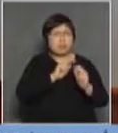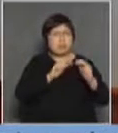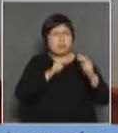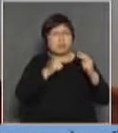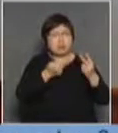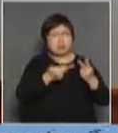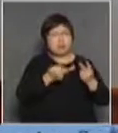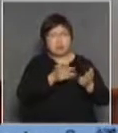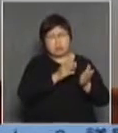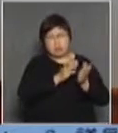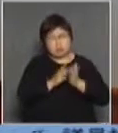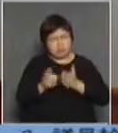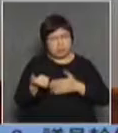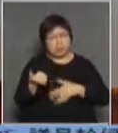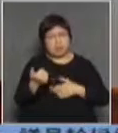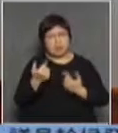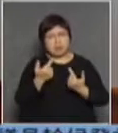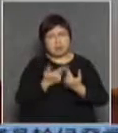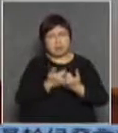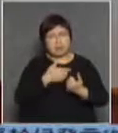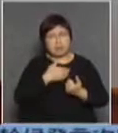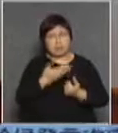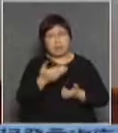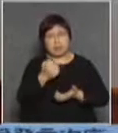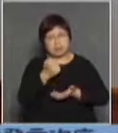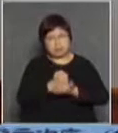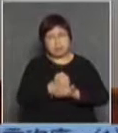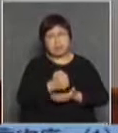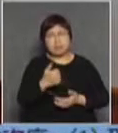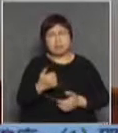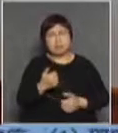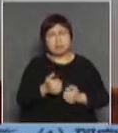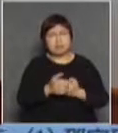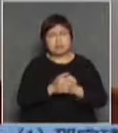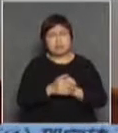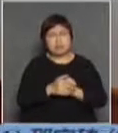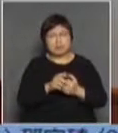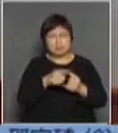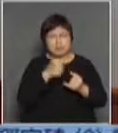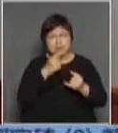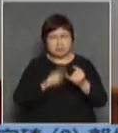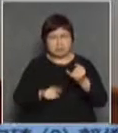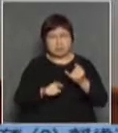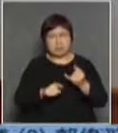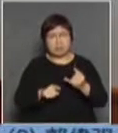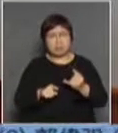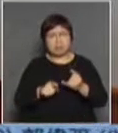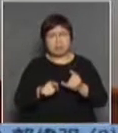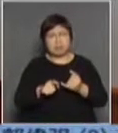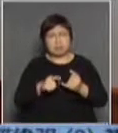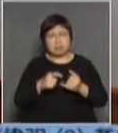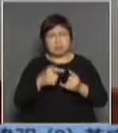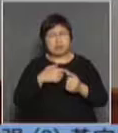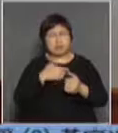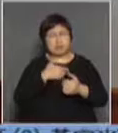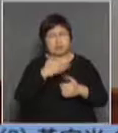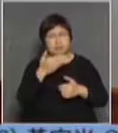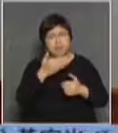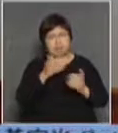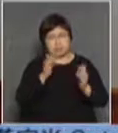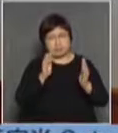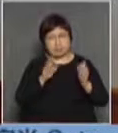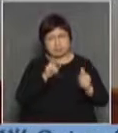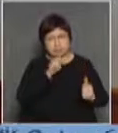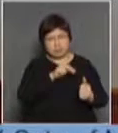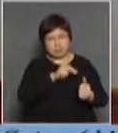改善措施以符合發牌條件。前前後後為了執行發牌的規管